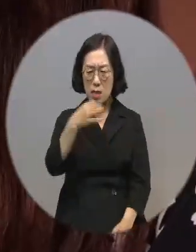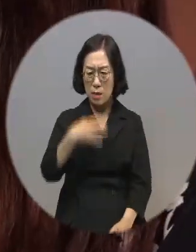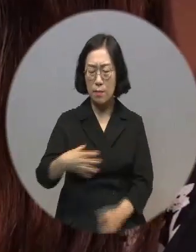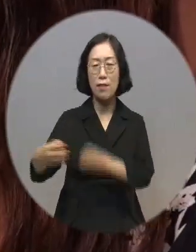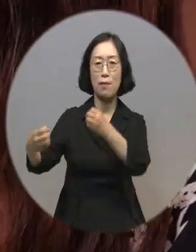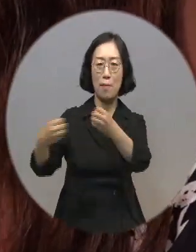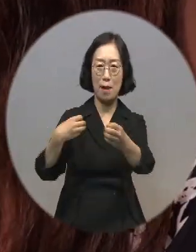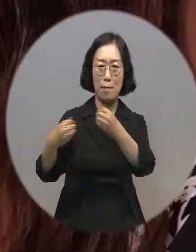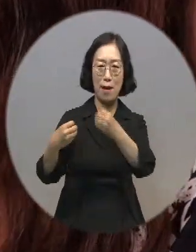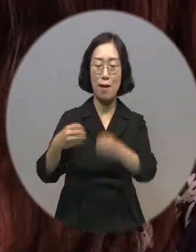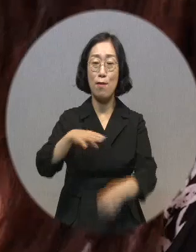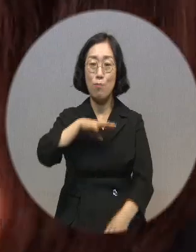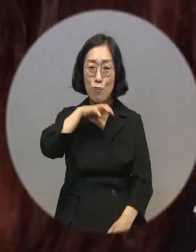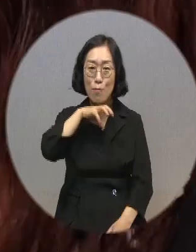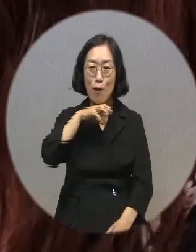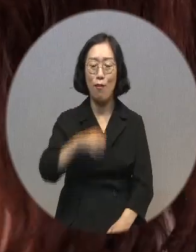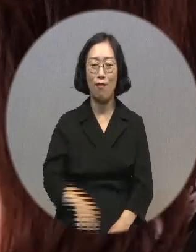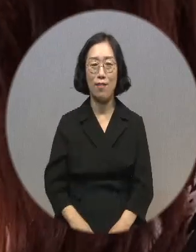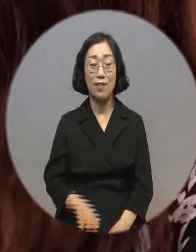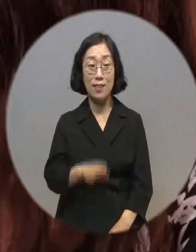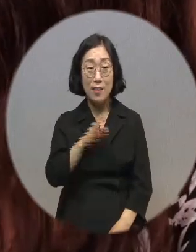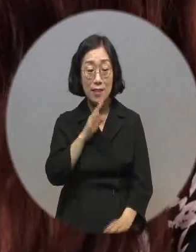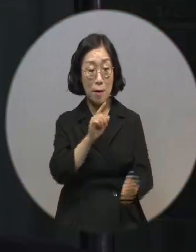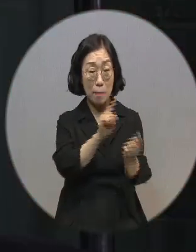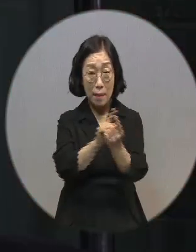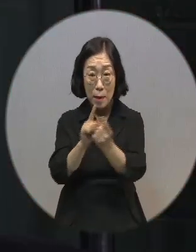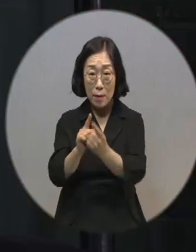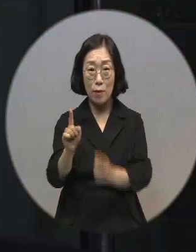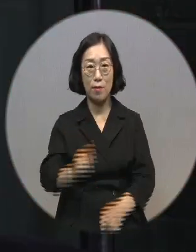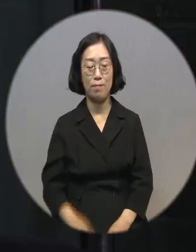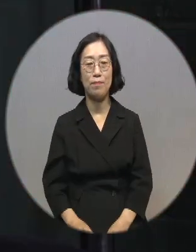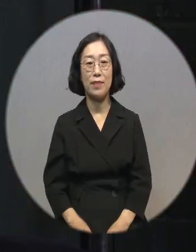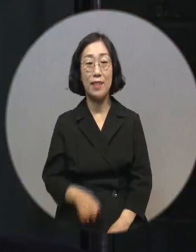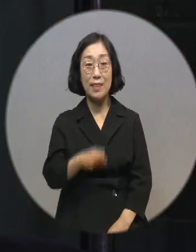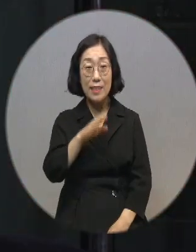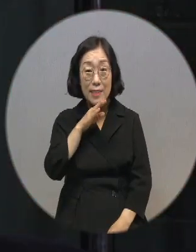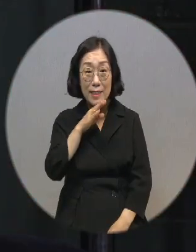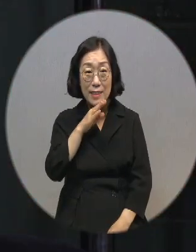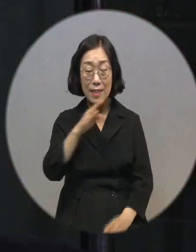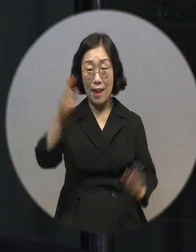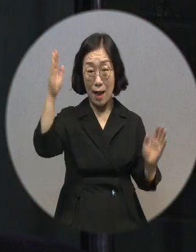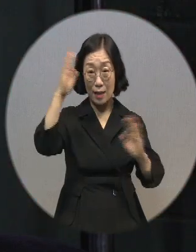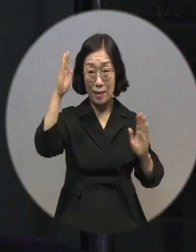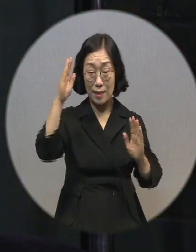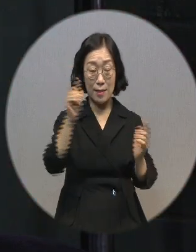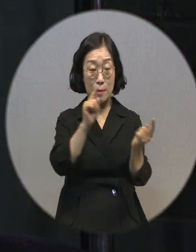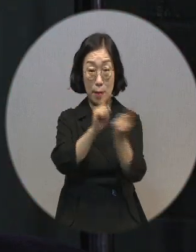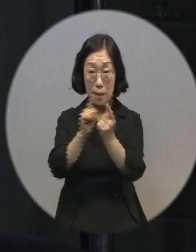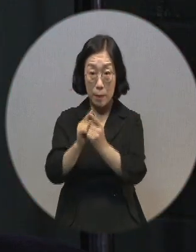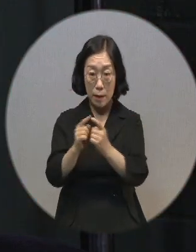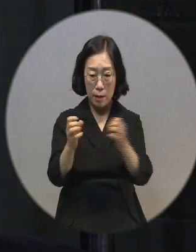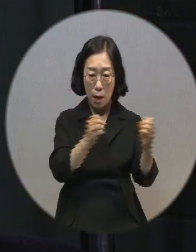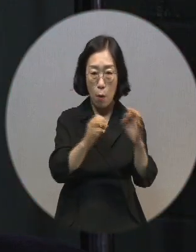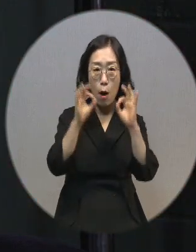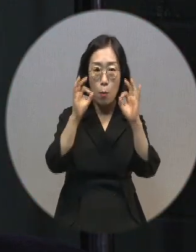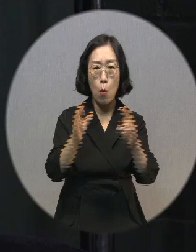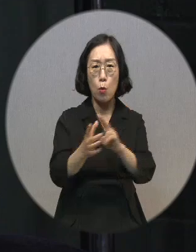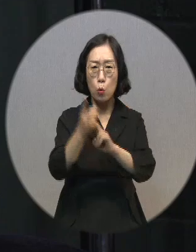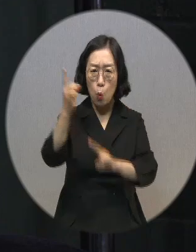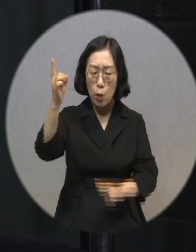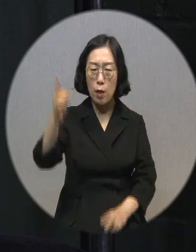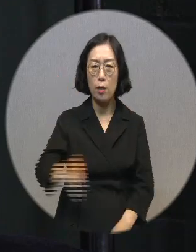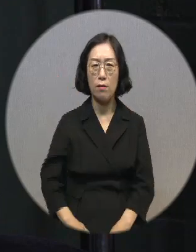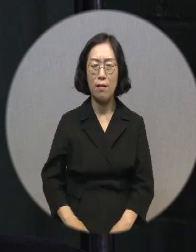얘기하거든요. 네. 실제로 이렇게 만나보면 어떻습니까? 실제로 만나보면 네. 실은 많은 학생들이 통일은 그냥